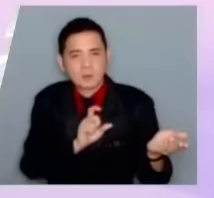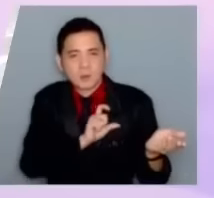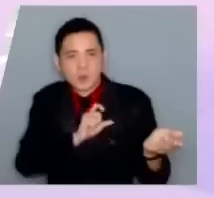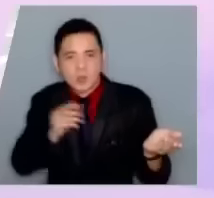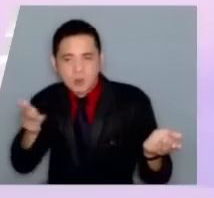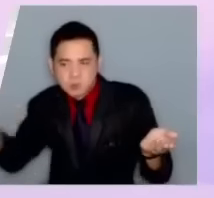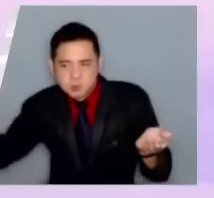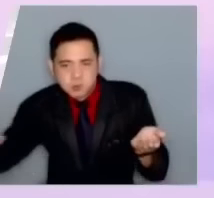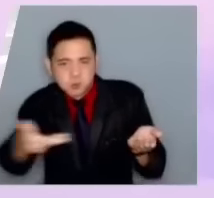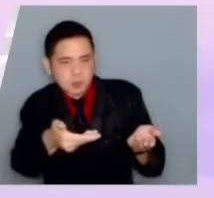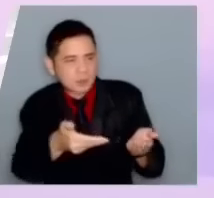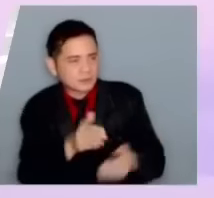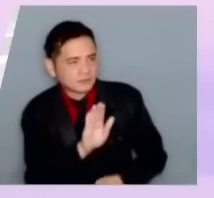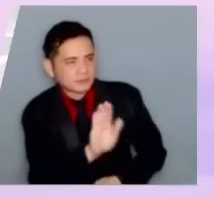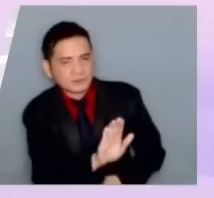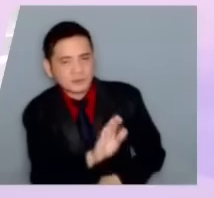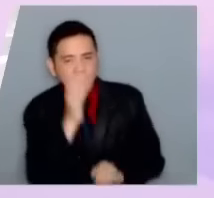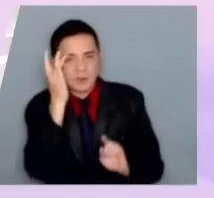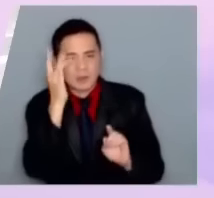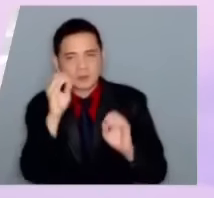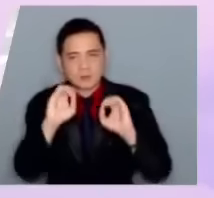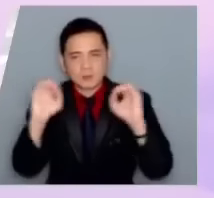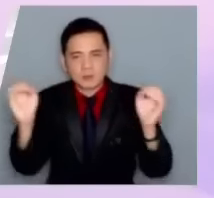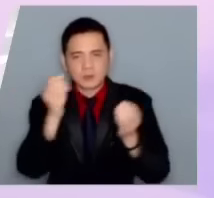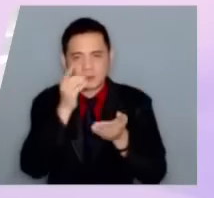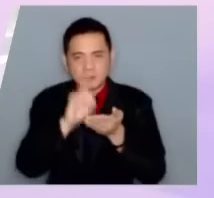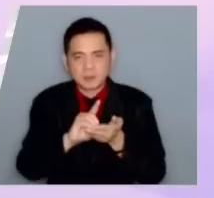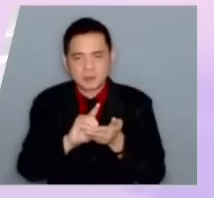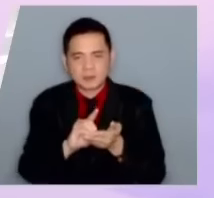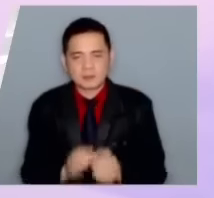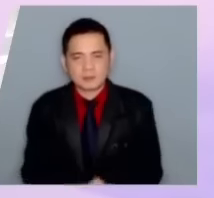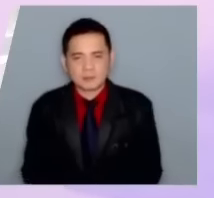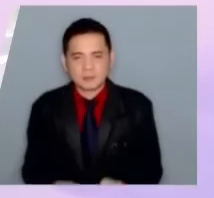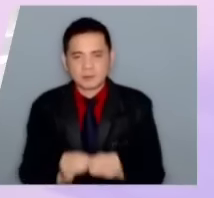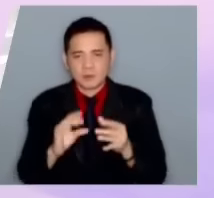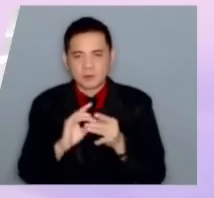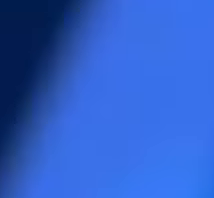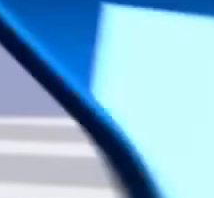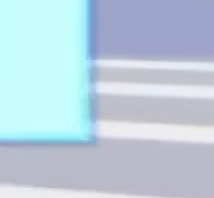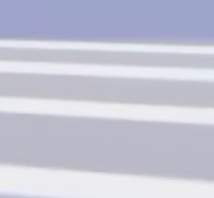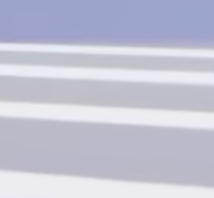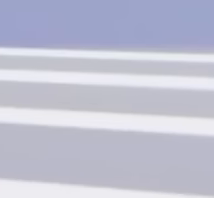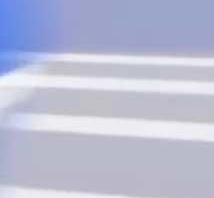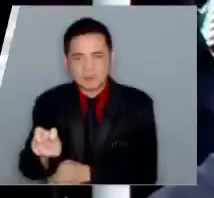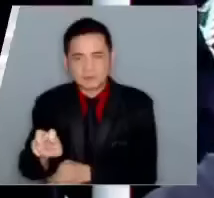mga nahuling tripulante umaming sangkot sa paihi. Saksi si Marisol Drama.